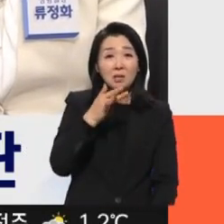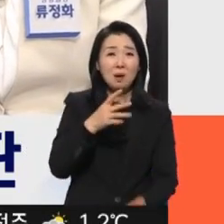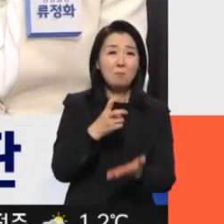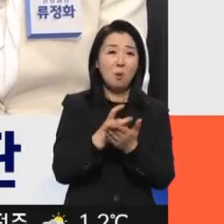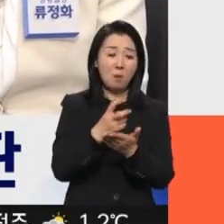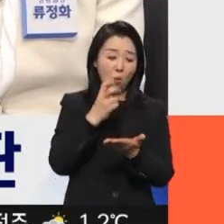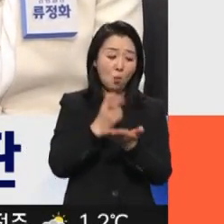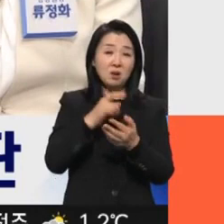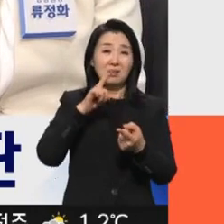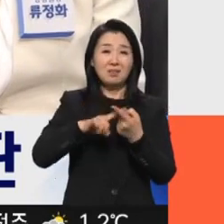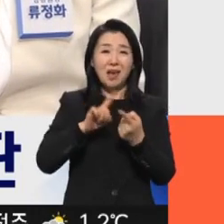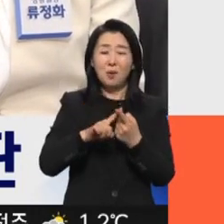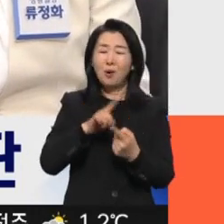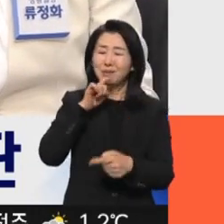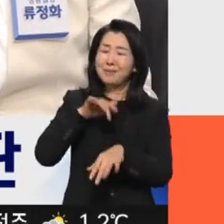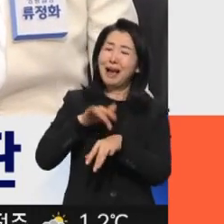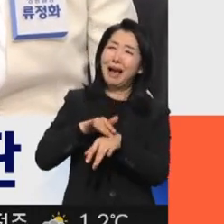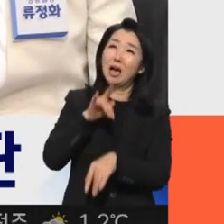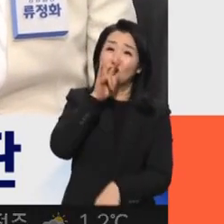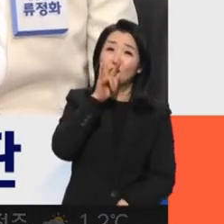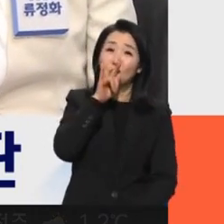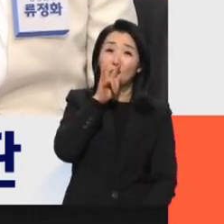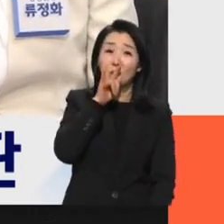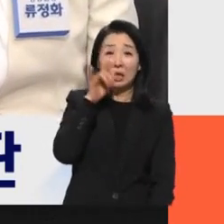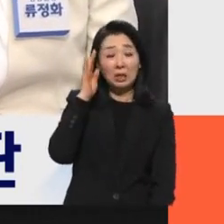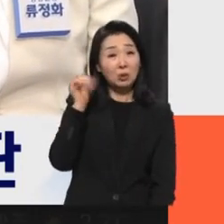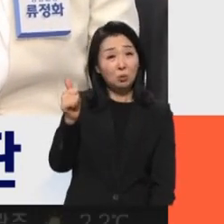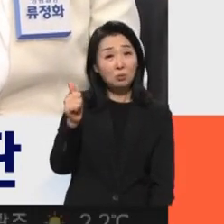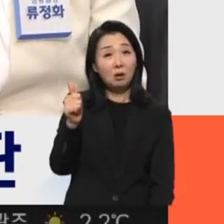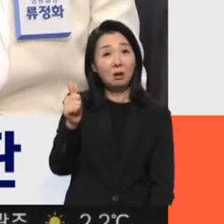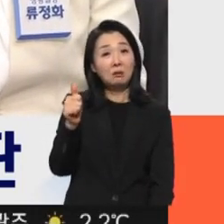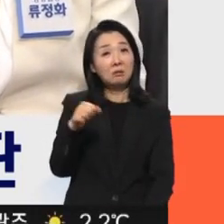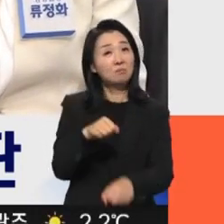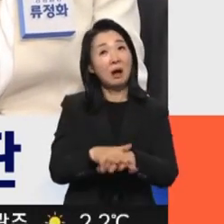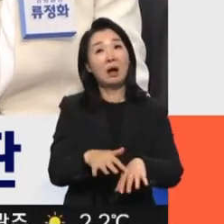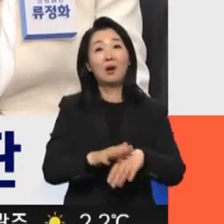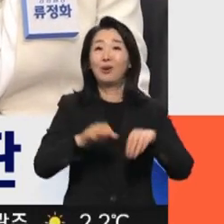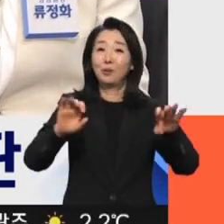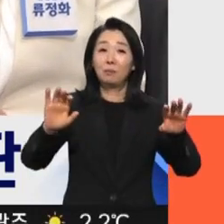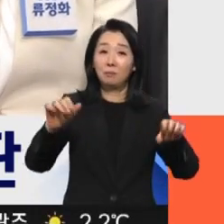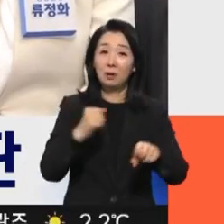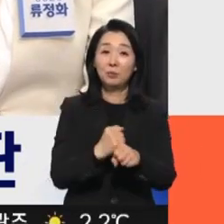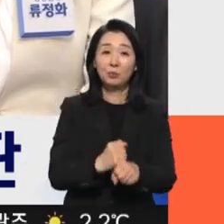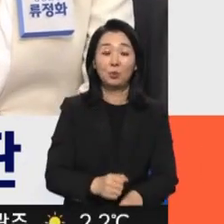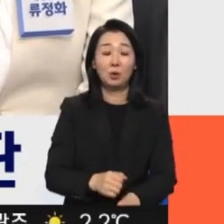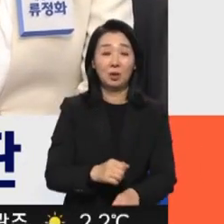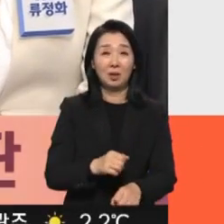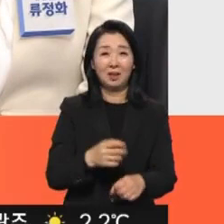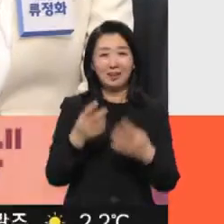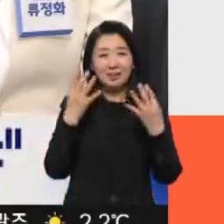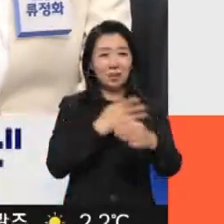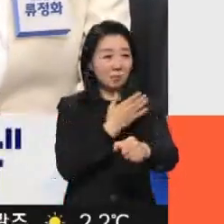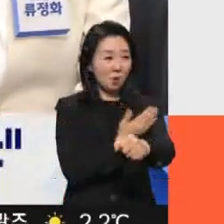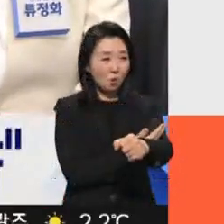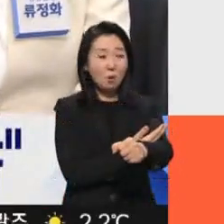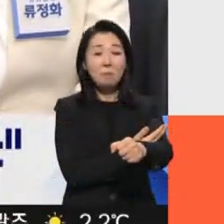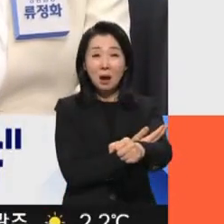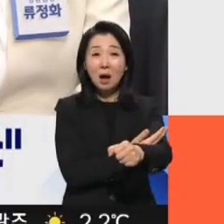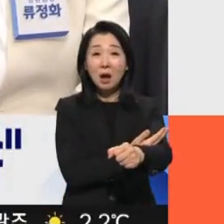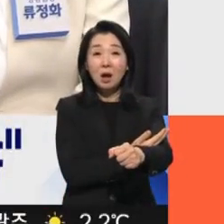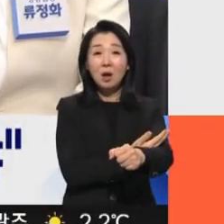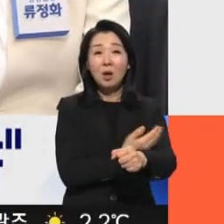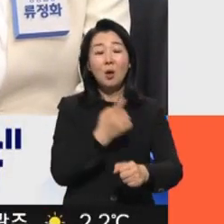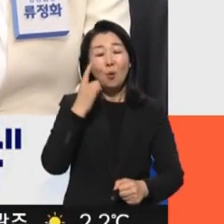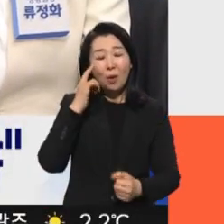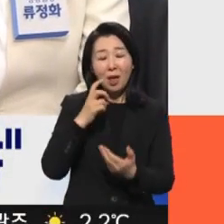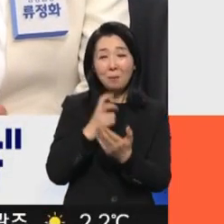원칙대로를 입버릇처럼 강조하는 윤석열 대통령이 단숨에 무력화했다라고 했는데요. 사면권 남용은 삼권 분립